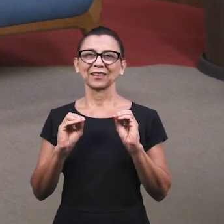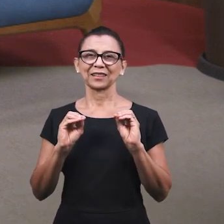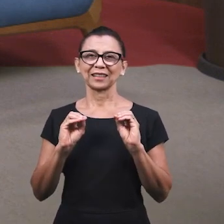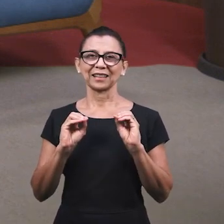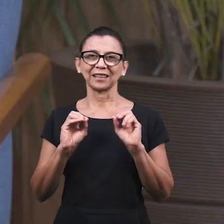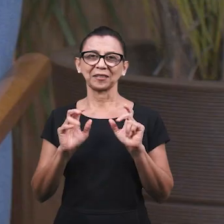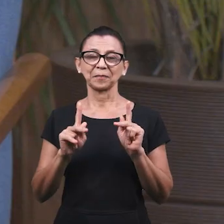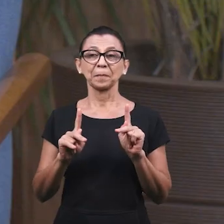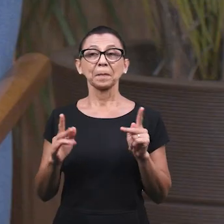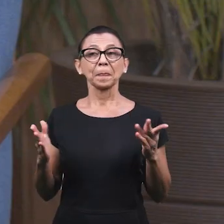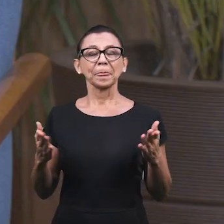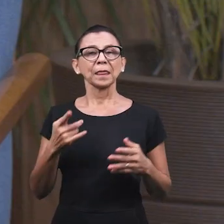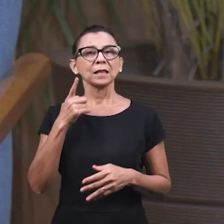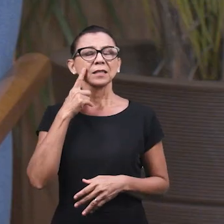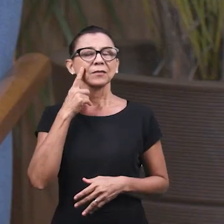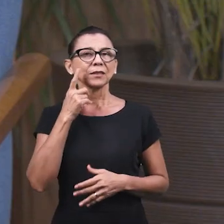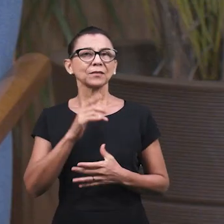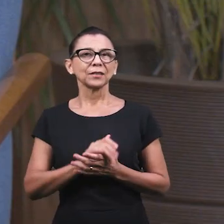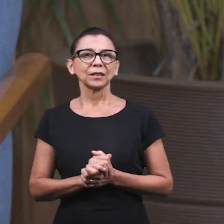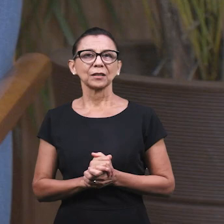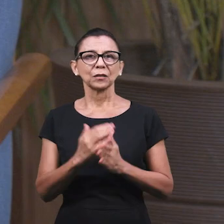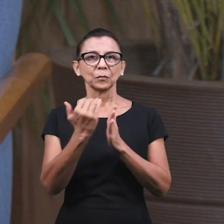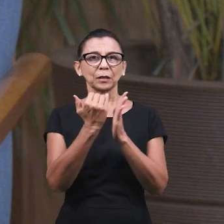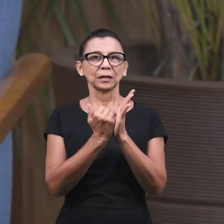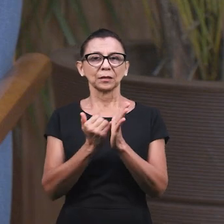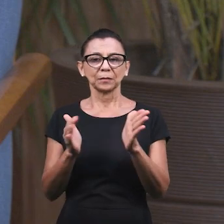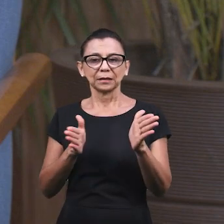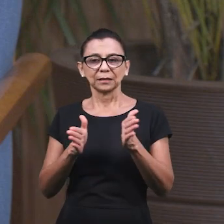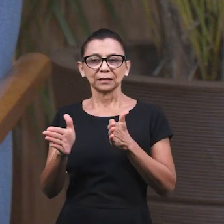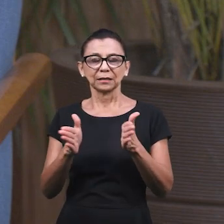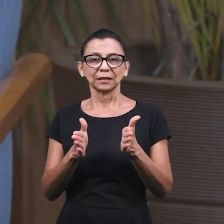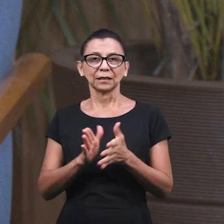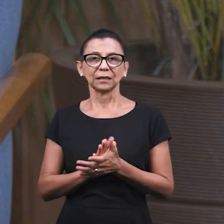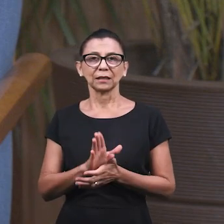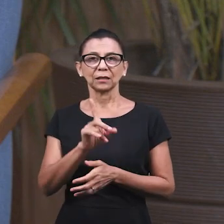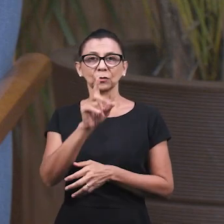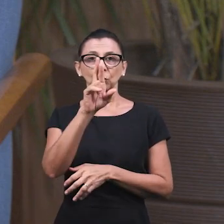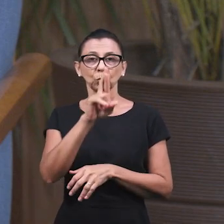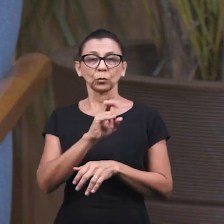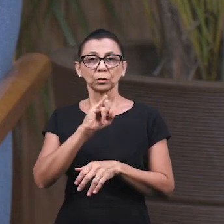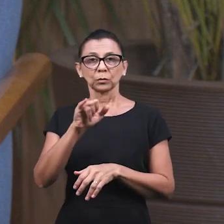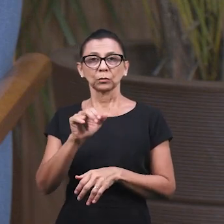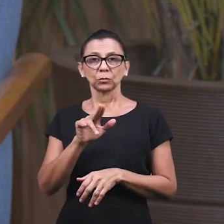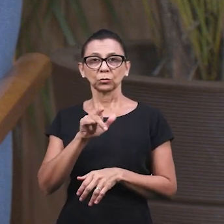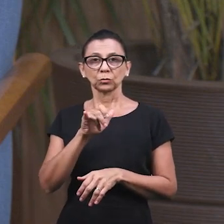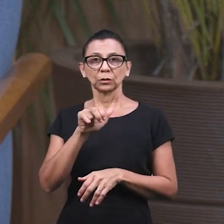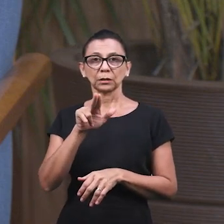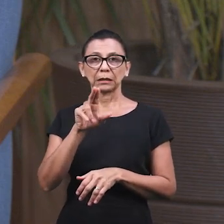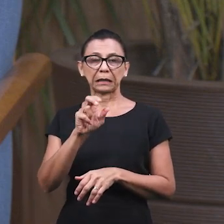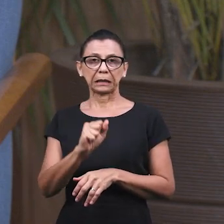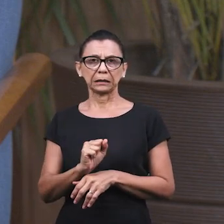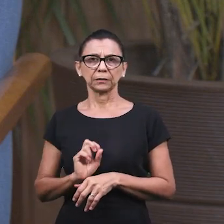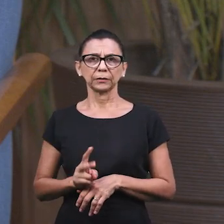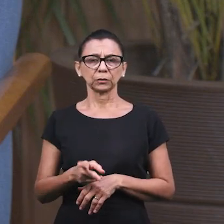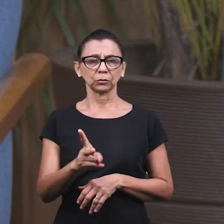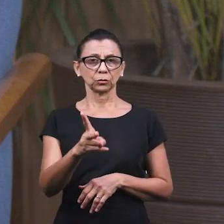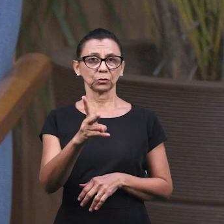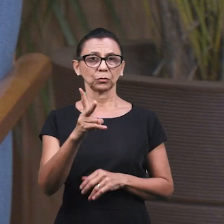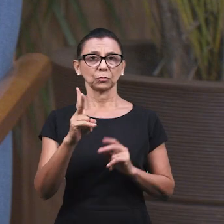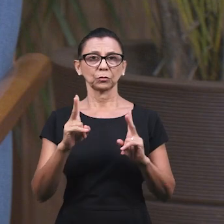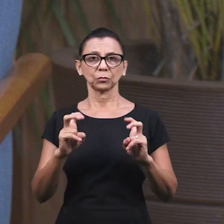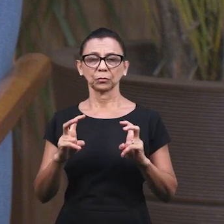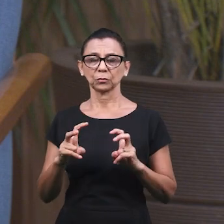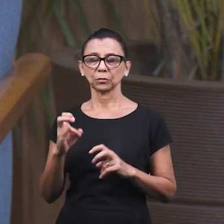bien. Maintenant, vous assistez le volet accessibilité avec la présentation de la docteure Juliane Bezerra, qui